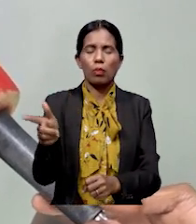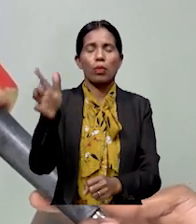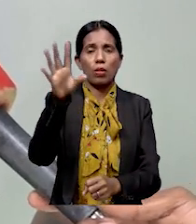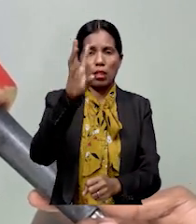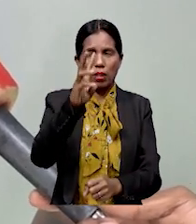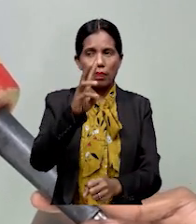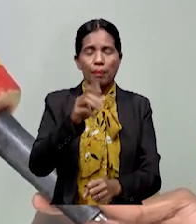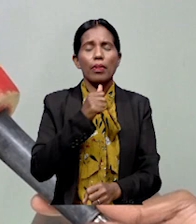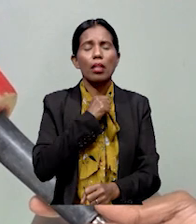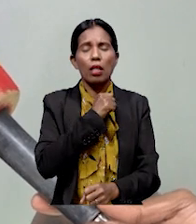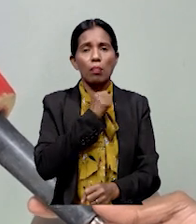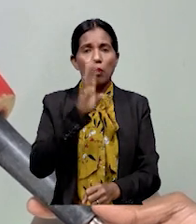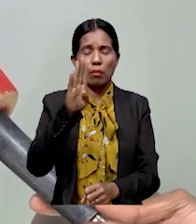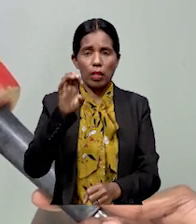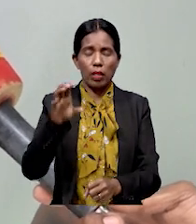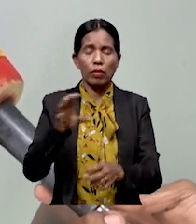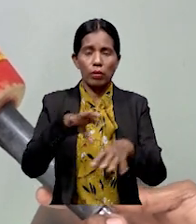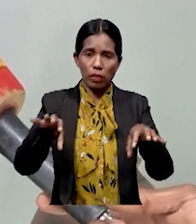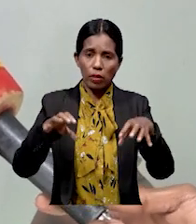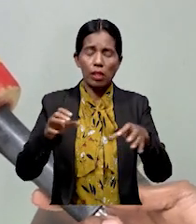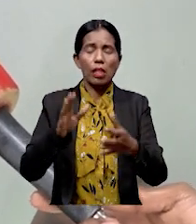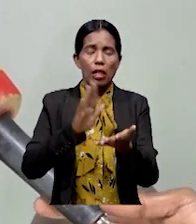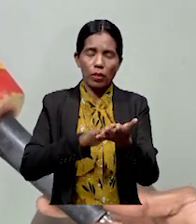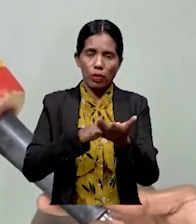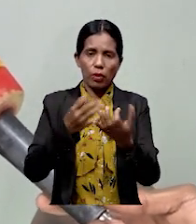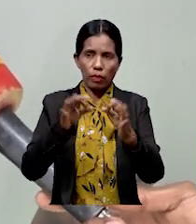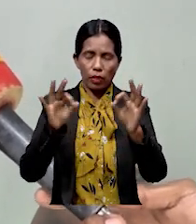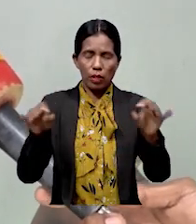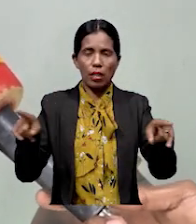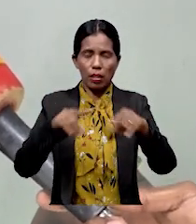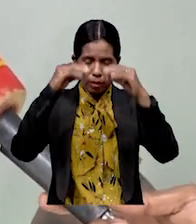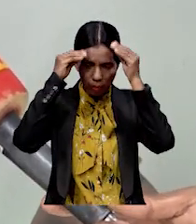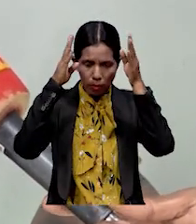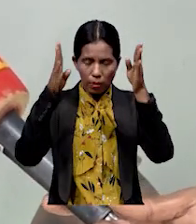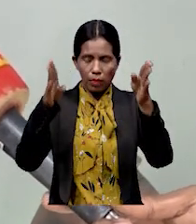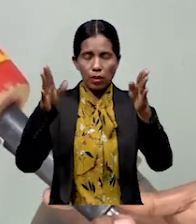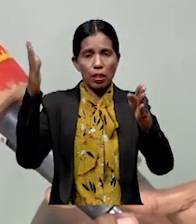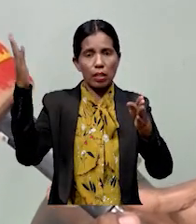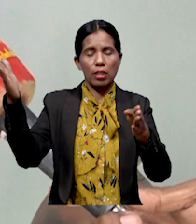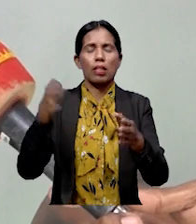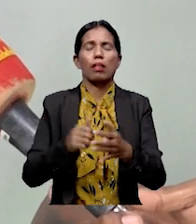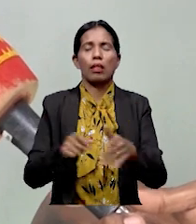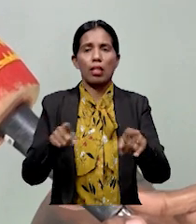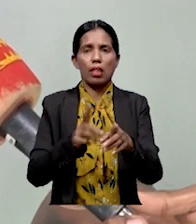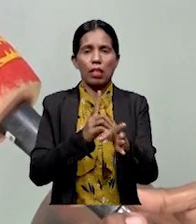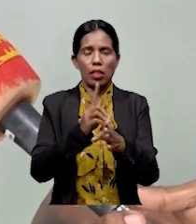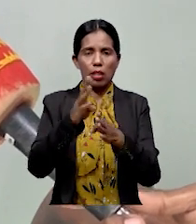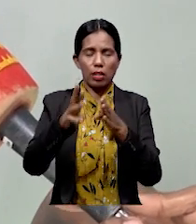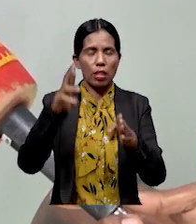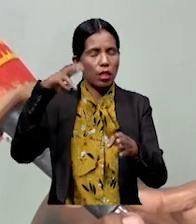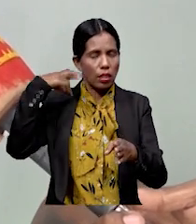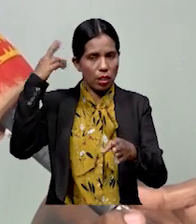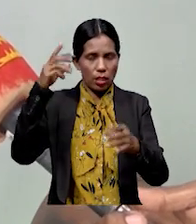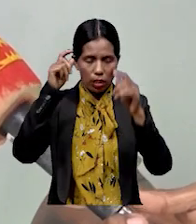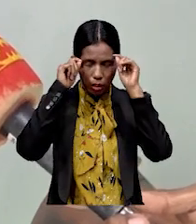akaba kursu mestrado komunikasan sosial no hanesan mos docente ia seminar mayor no nudar direktor ia Radio Timor